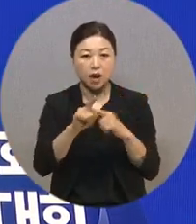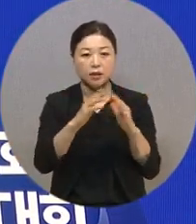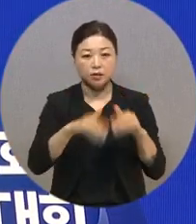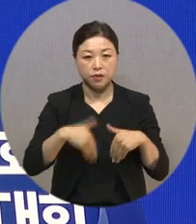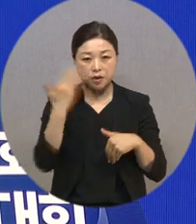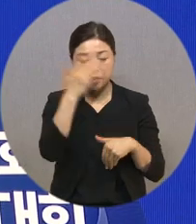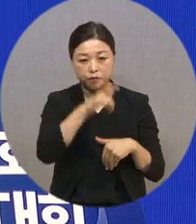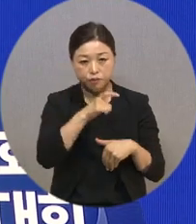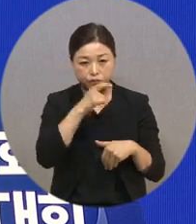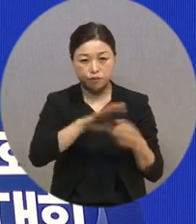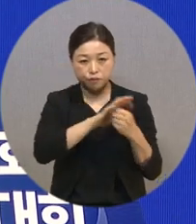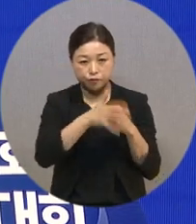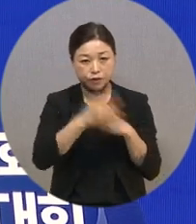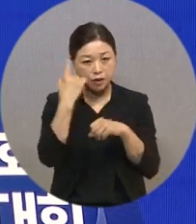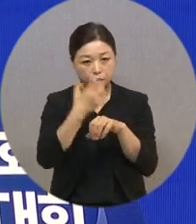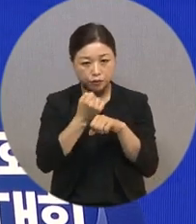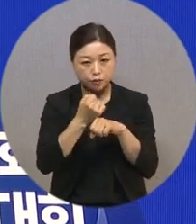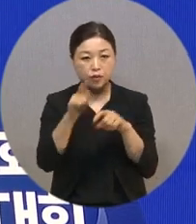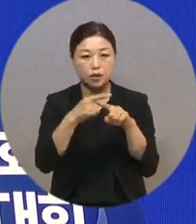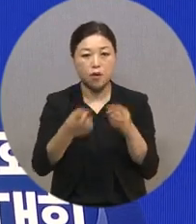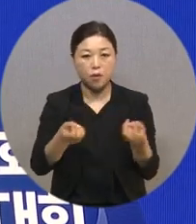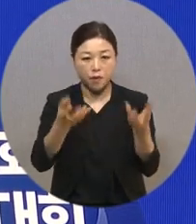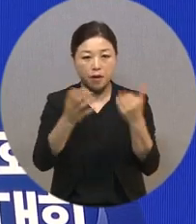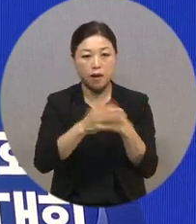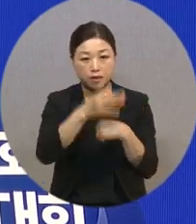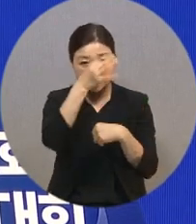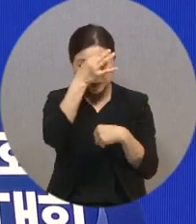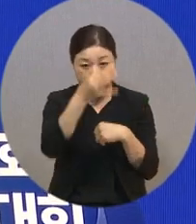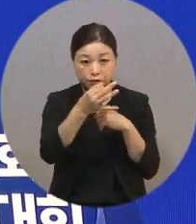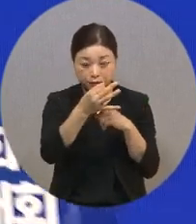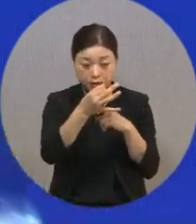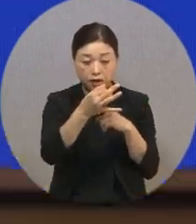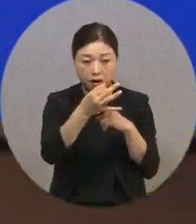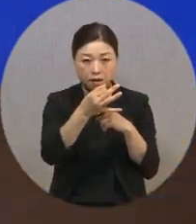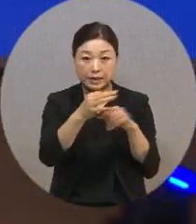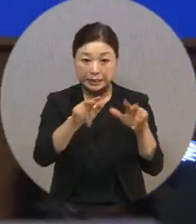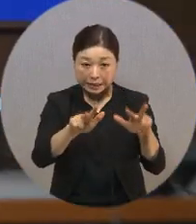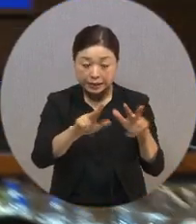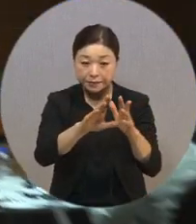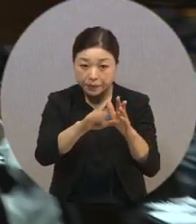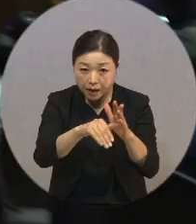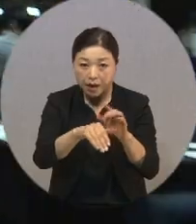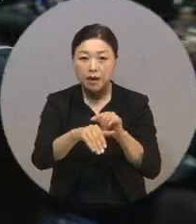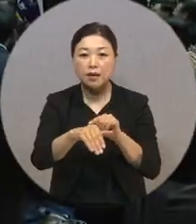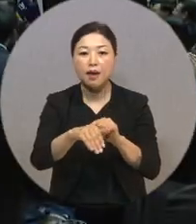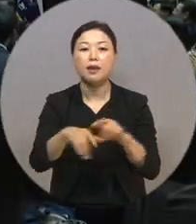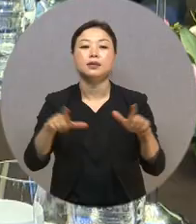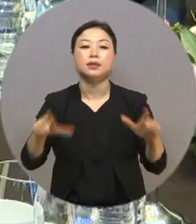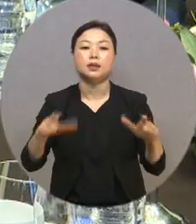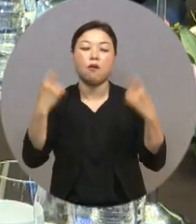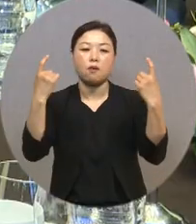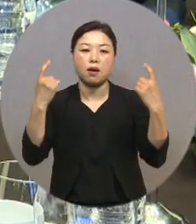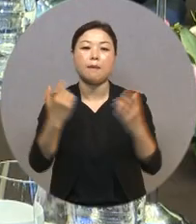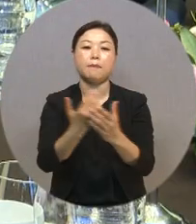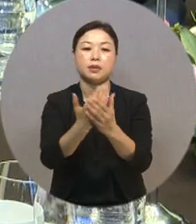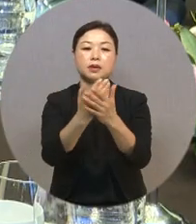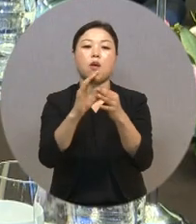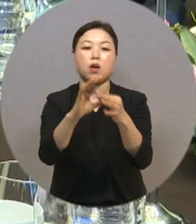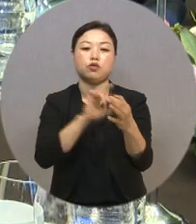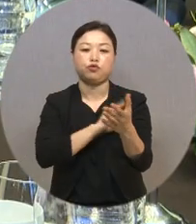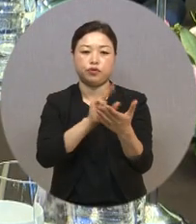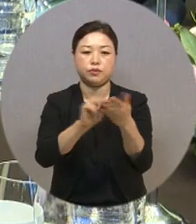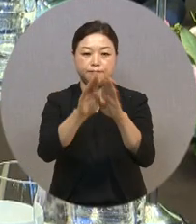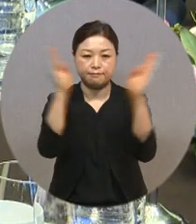여수국제학술대회가 첨단기술시대의 지역관광 활성화 전략과 혁신을 주제로 열렸습니다. 이번